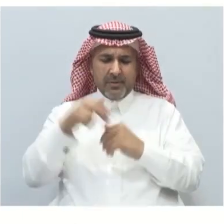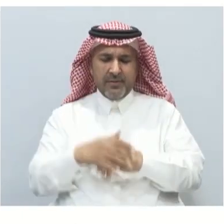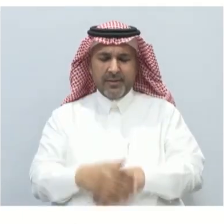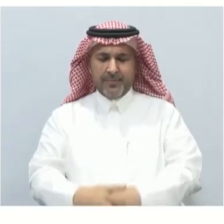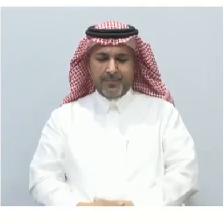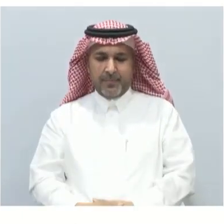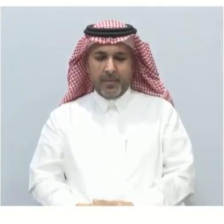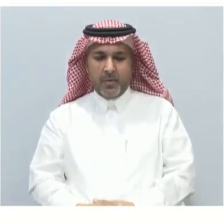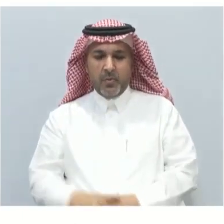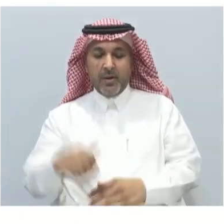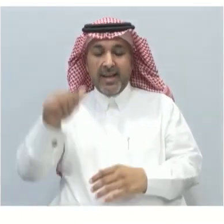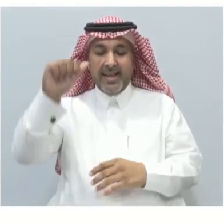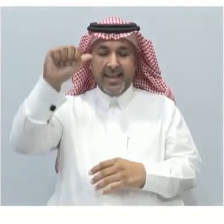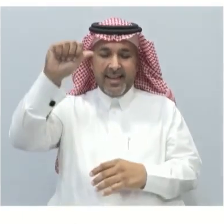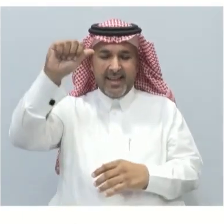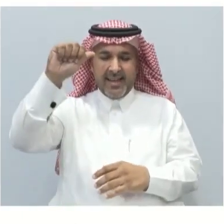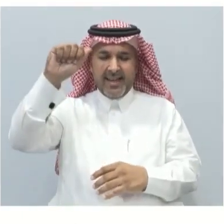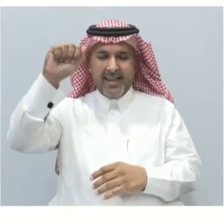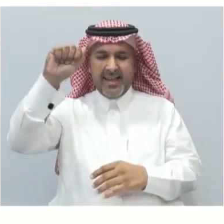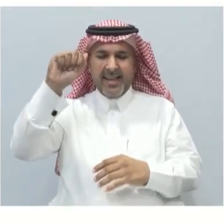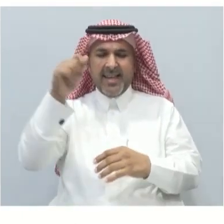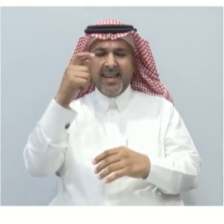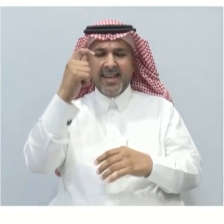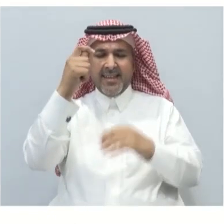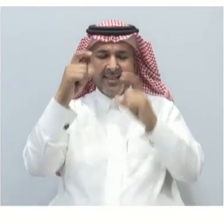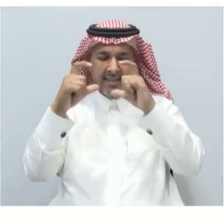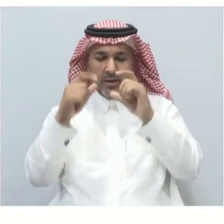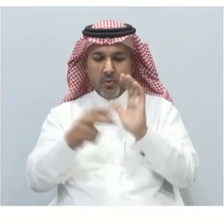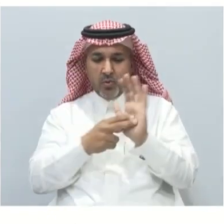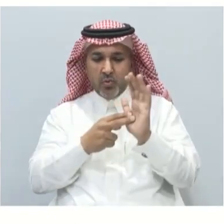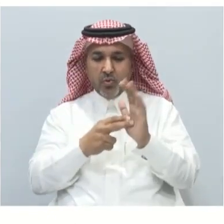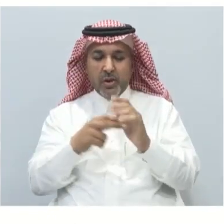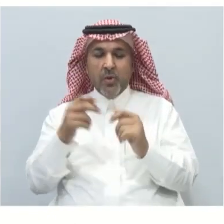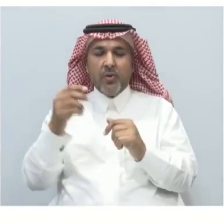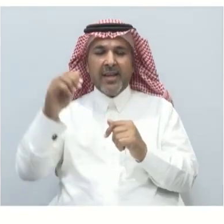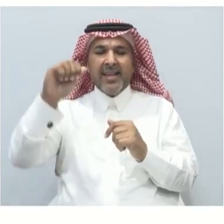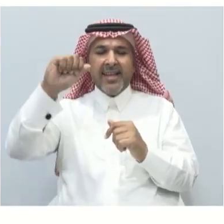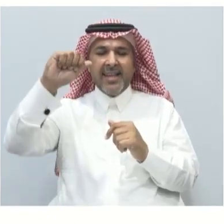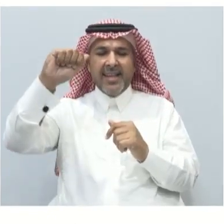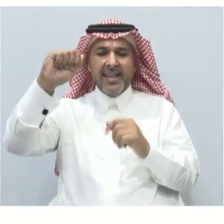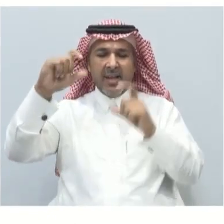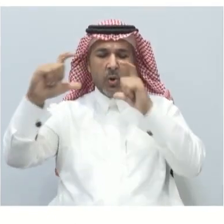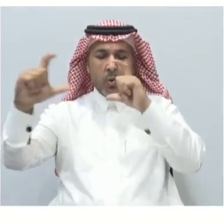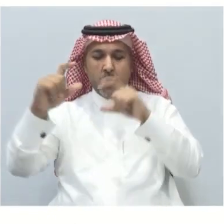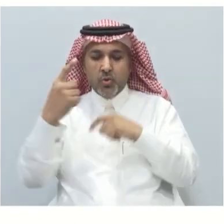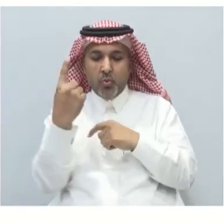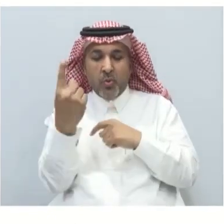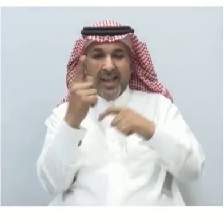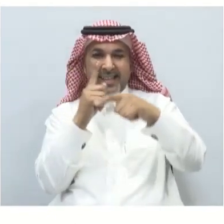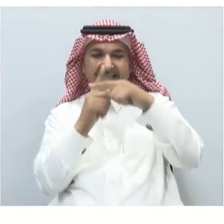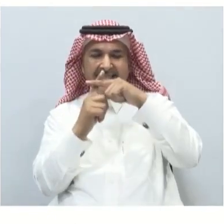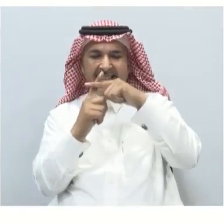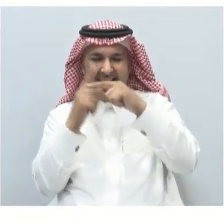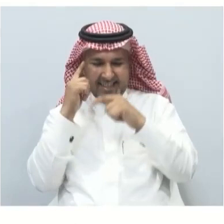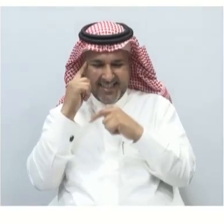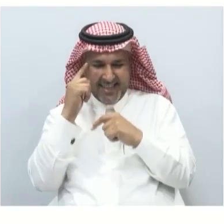المبلغ الاساسي كنا نقول او الشيء الاساسي بعدين كنا نقول واحد زائد ار الكل اس تي بهذا الشكل